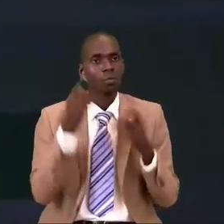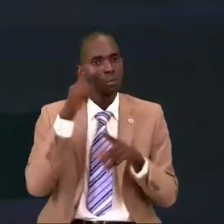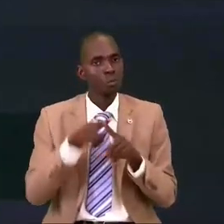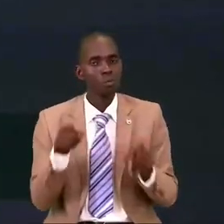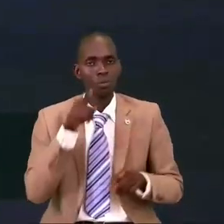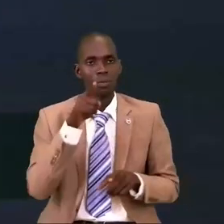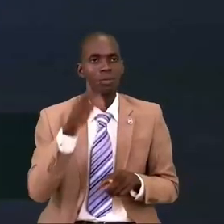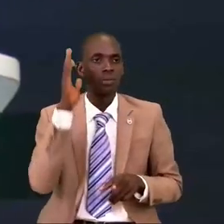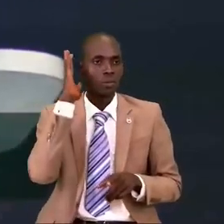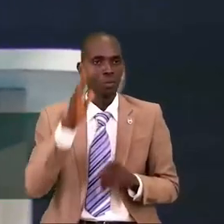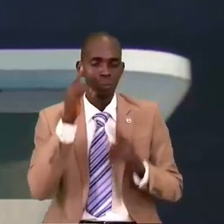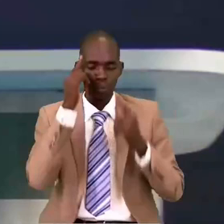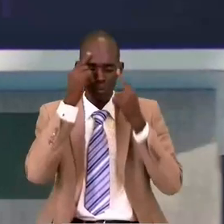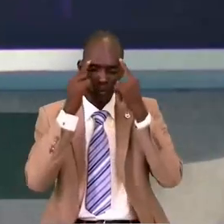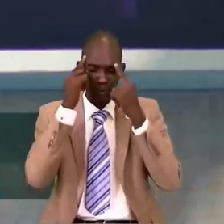Médite-le.